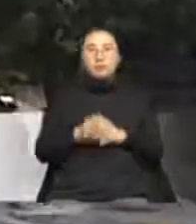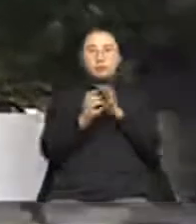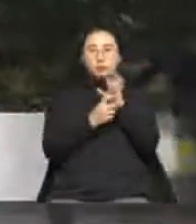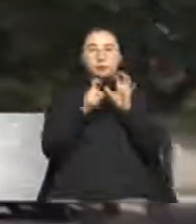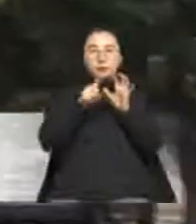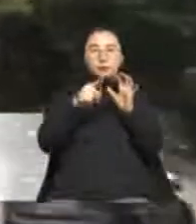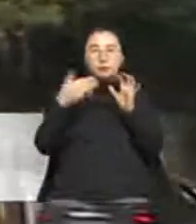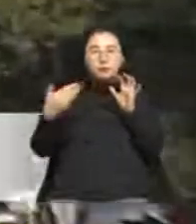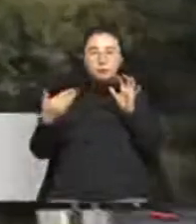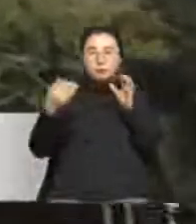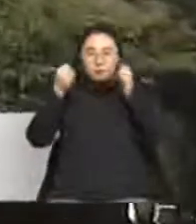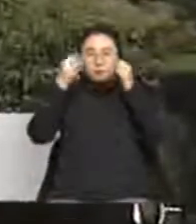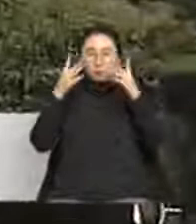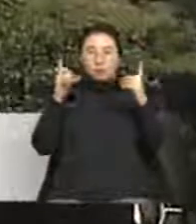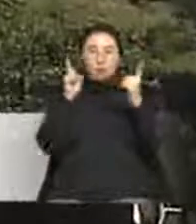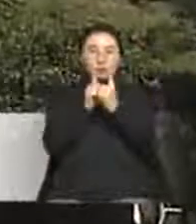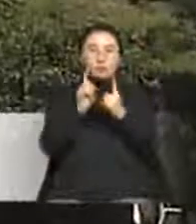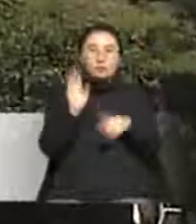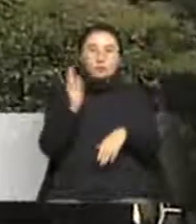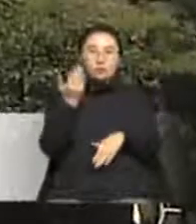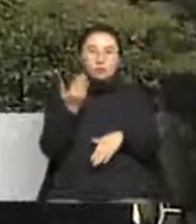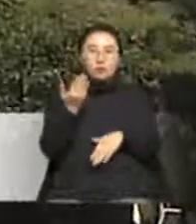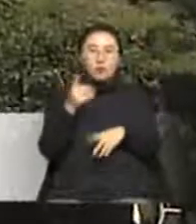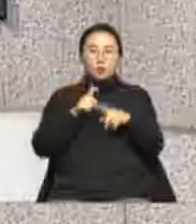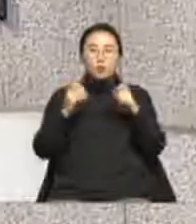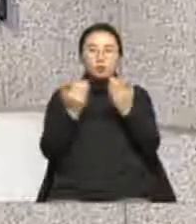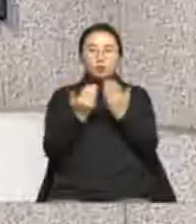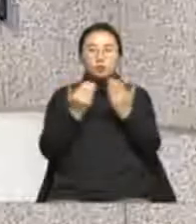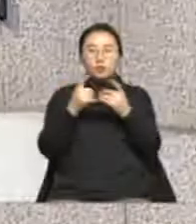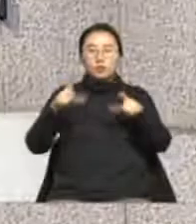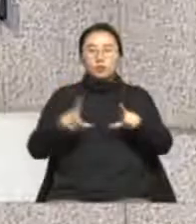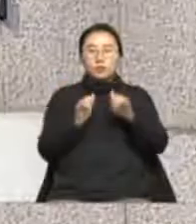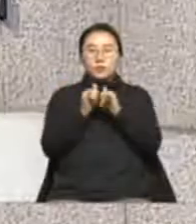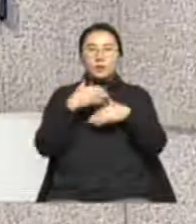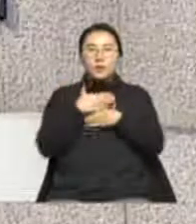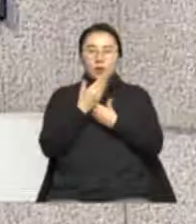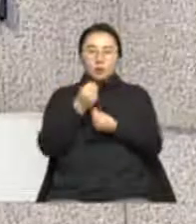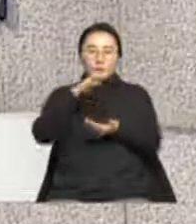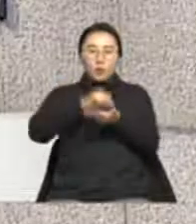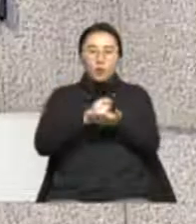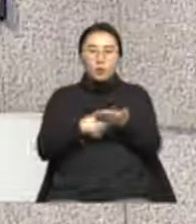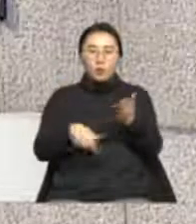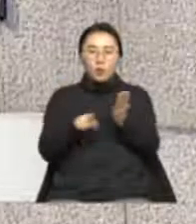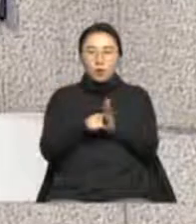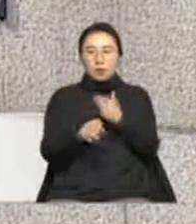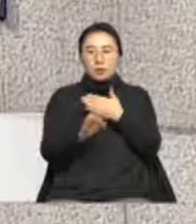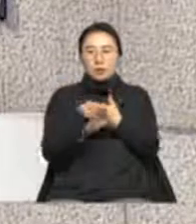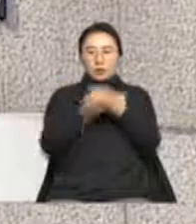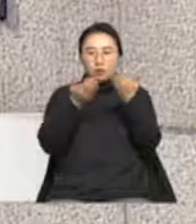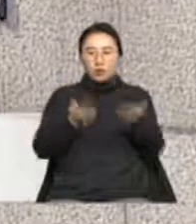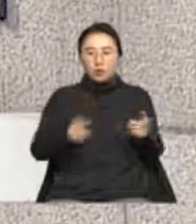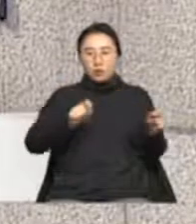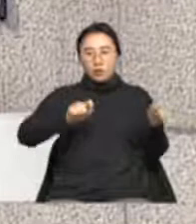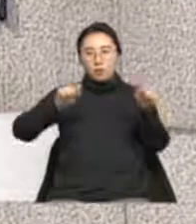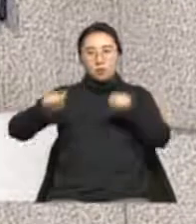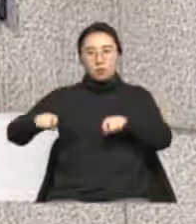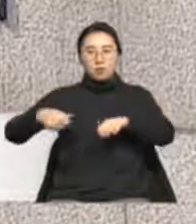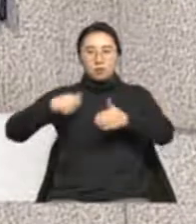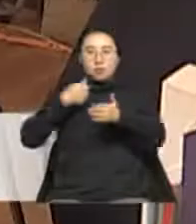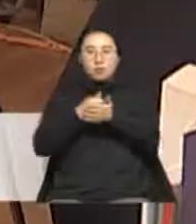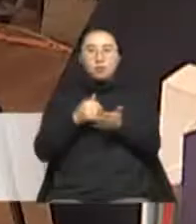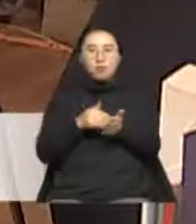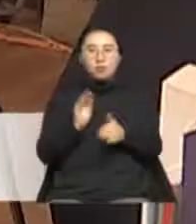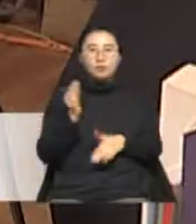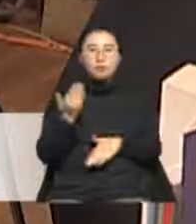코로나 1구 사태가 새로운 국면으로 접어든 에 따라 성북구는 지역 주민의 안전을 확보하고자 임시 휴관 연장을 결정했다 고